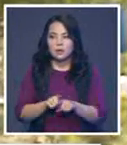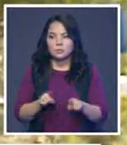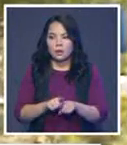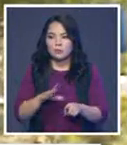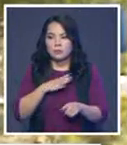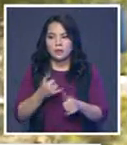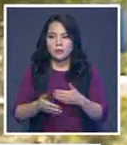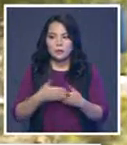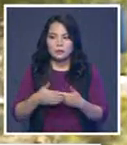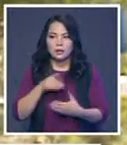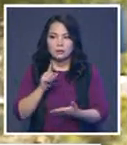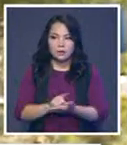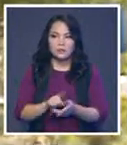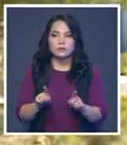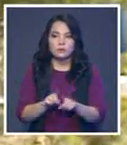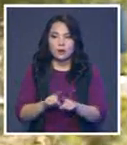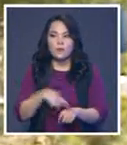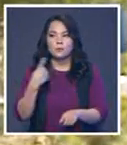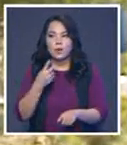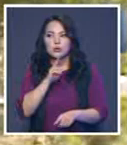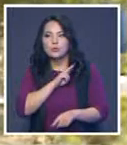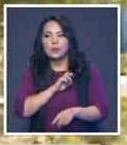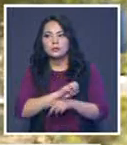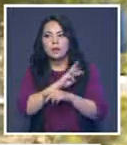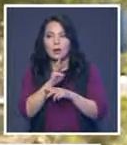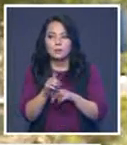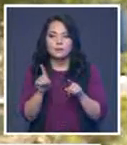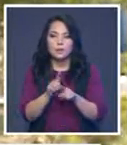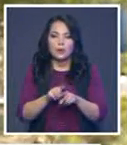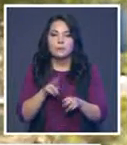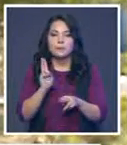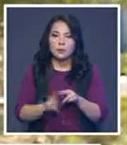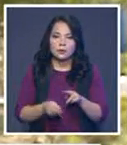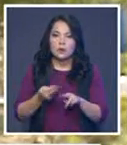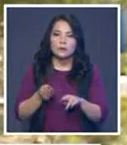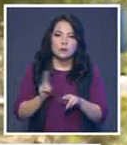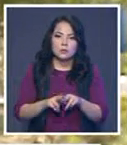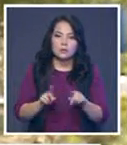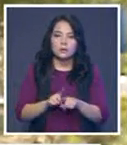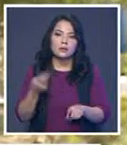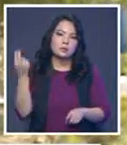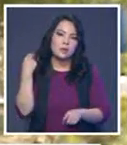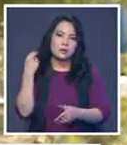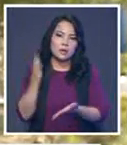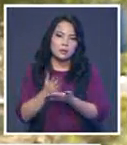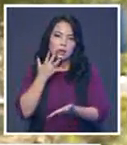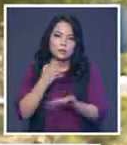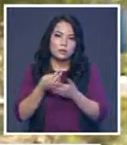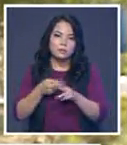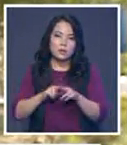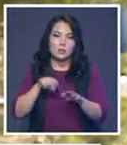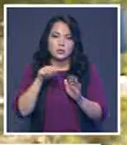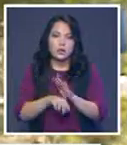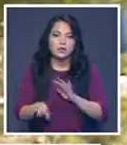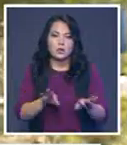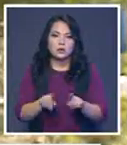жауапкершілікке тартқанша осылай бірінші жұмыспен қамтып, одан кейін барып, олардан жаңағыдай қарызын өндіру деген сондай іс-шарамен